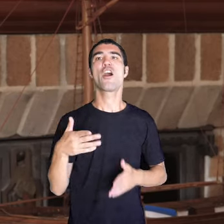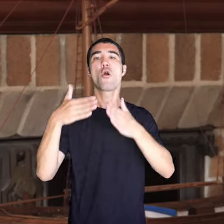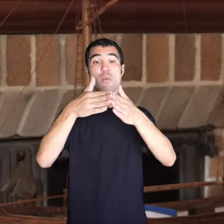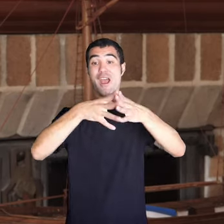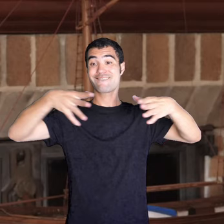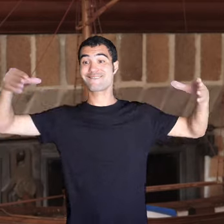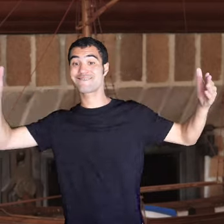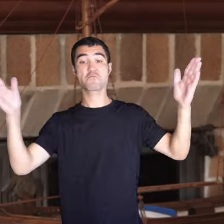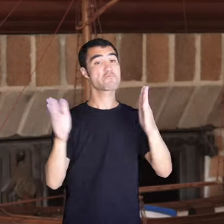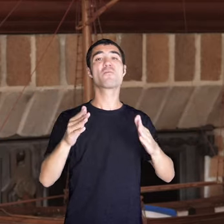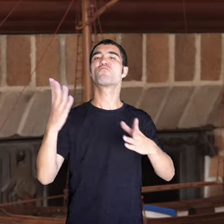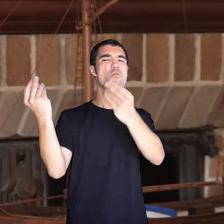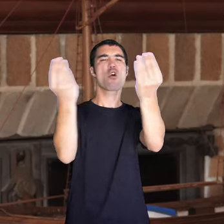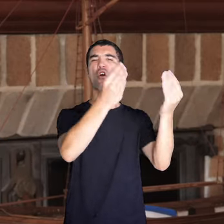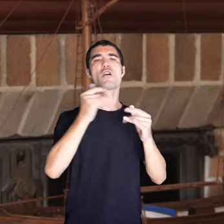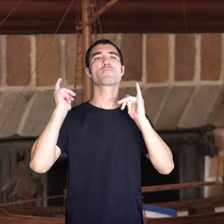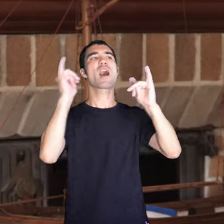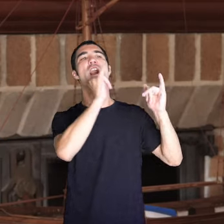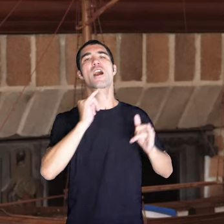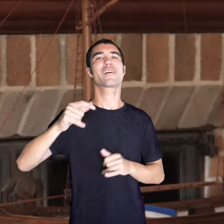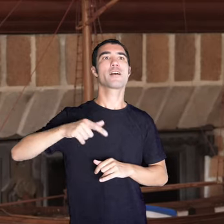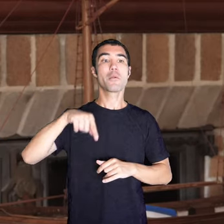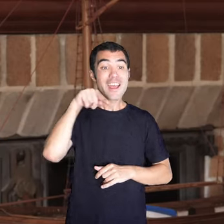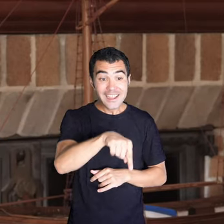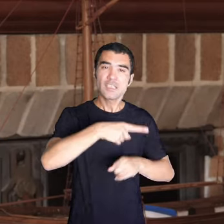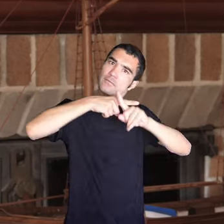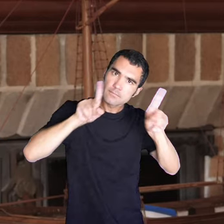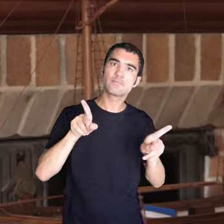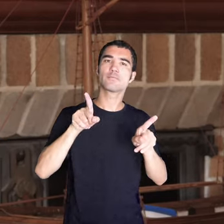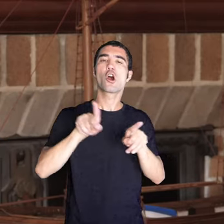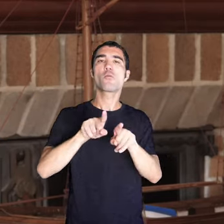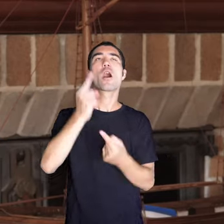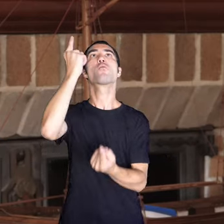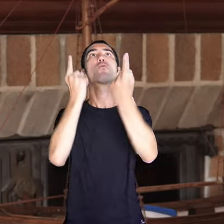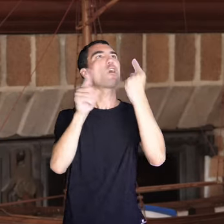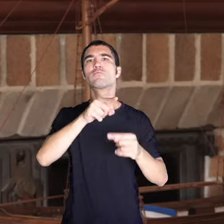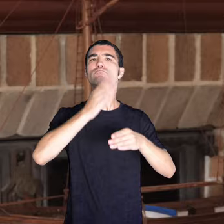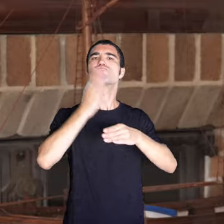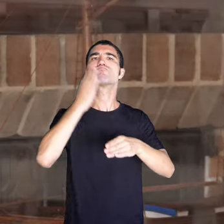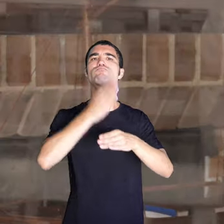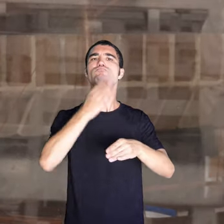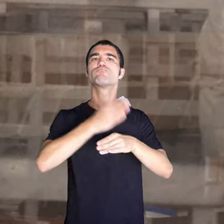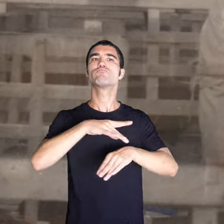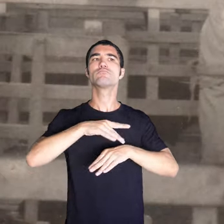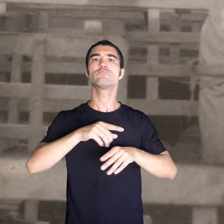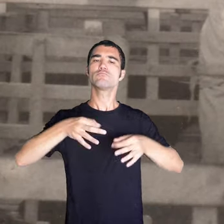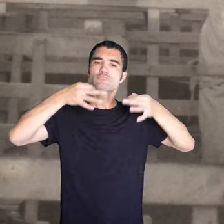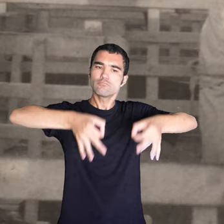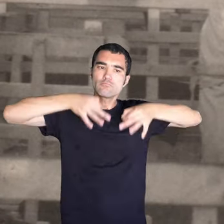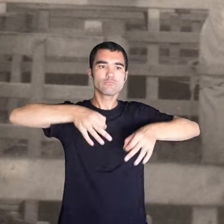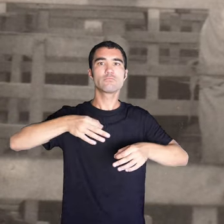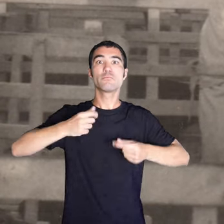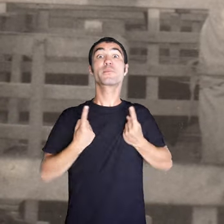en barca. Però una cosa ja un poc fixa, regular, així, no s'havia fet.